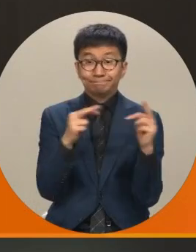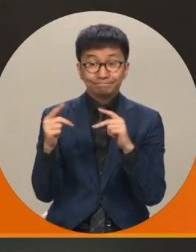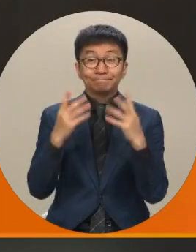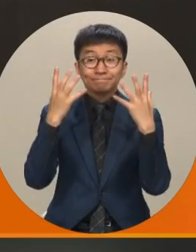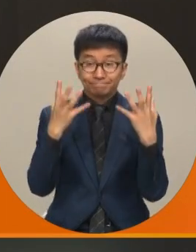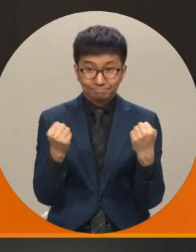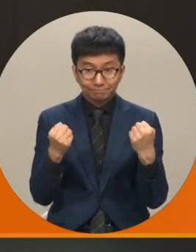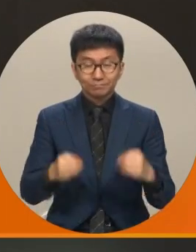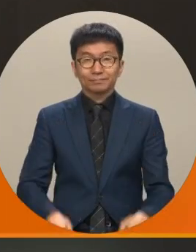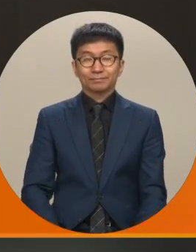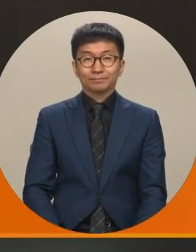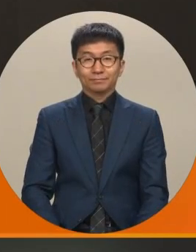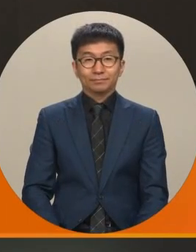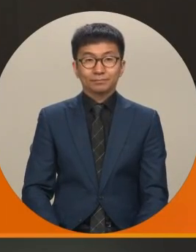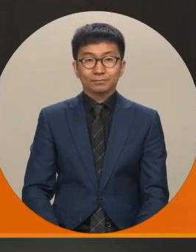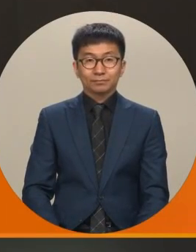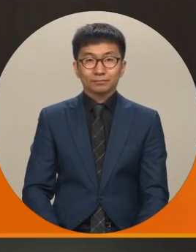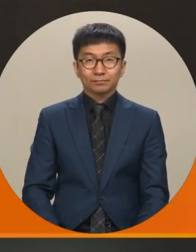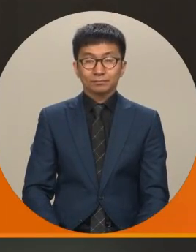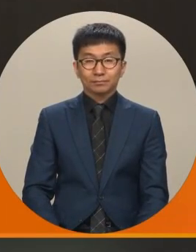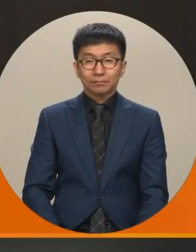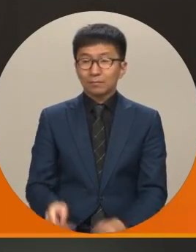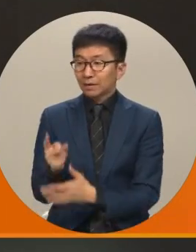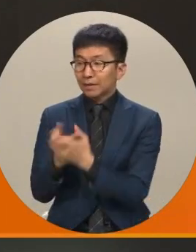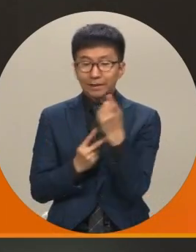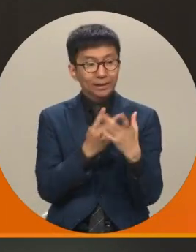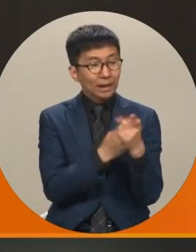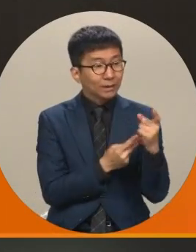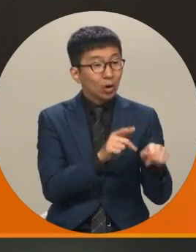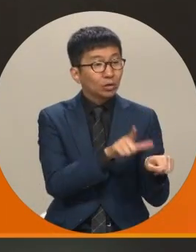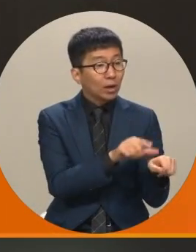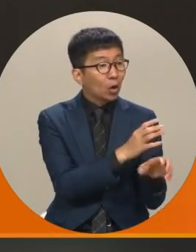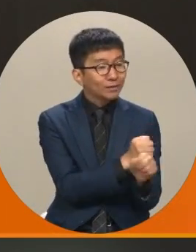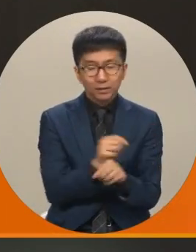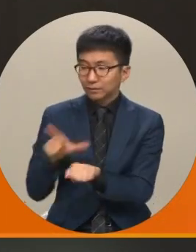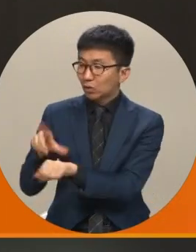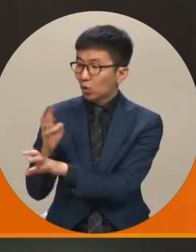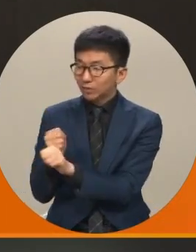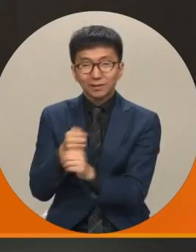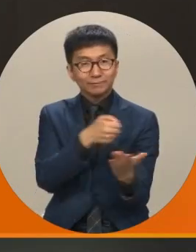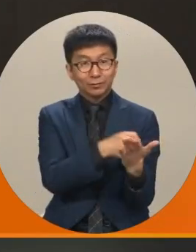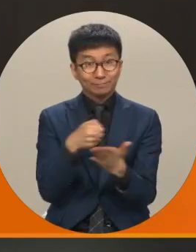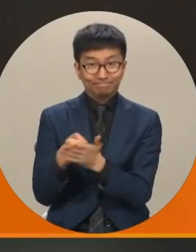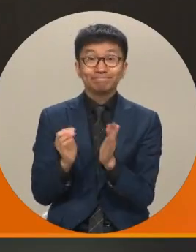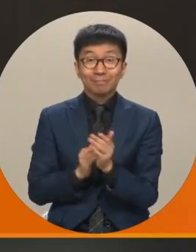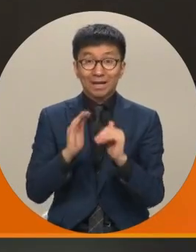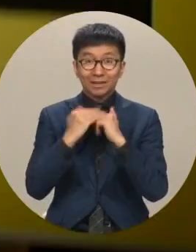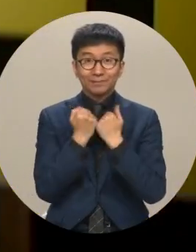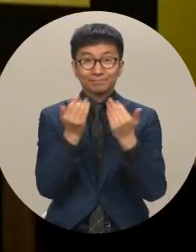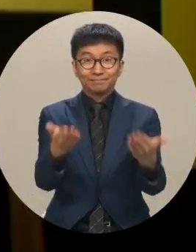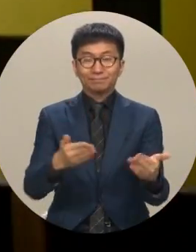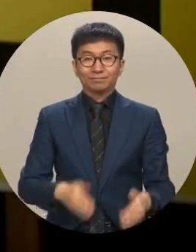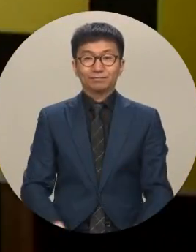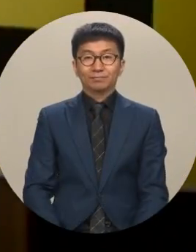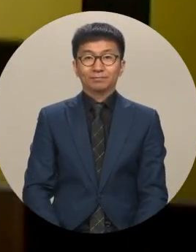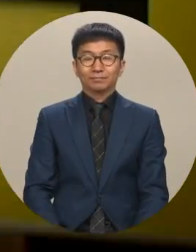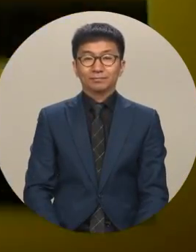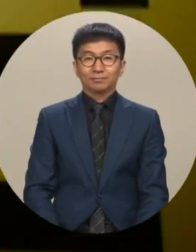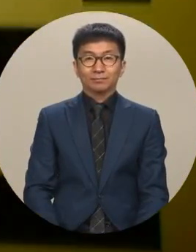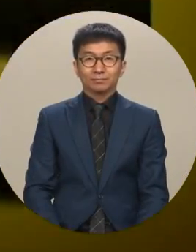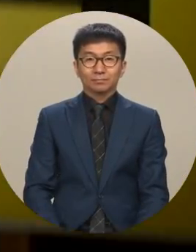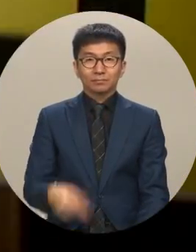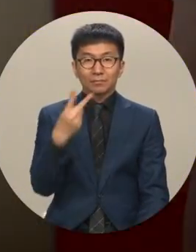많았는데 진영별로 단일화 일정이 확정됐습니다 금창호 기자입니다